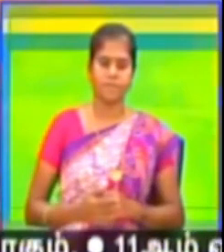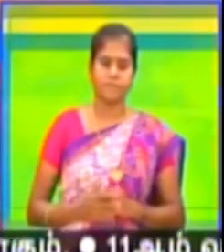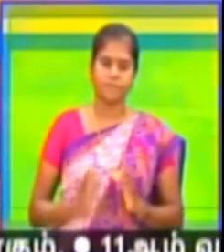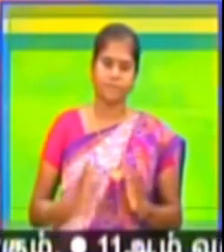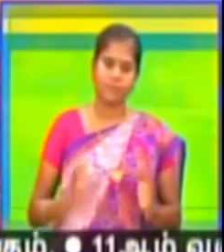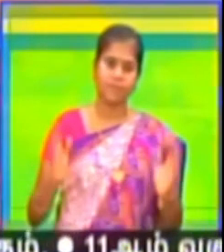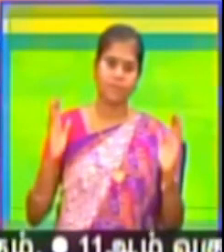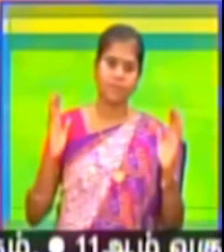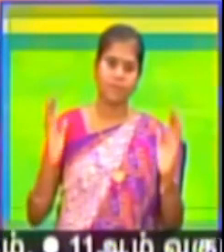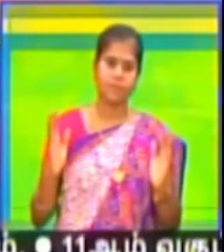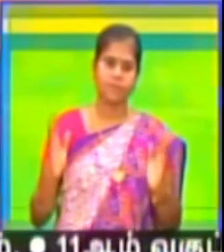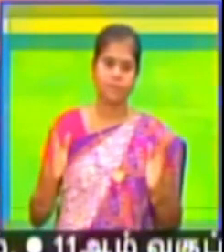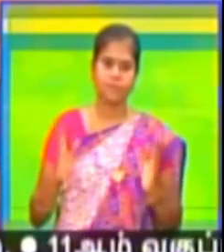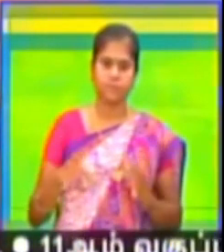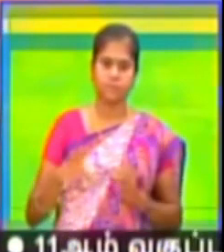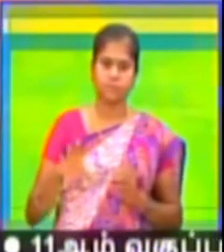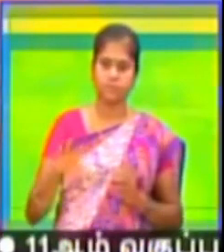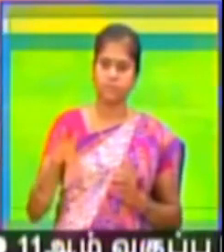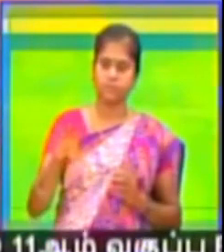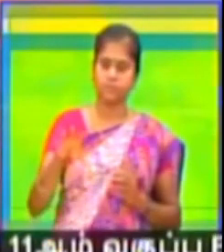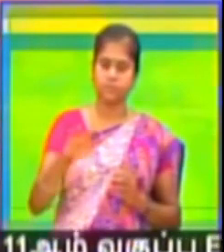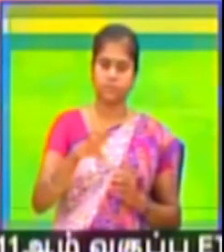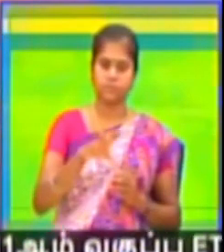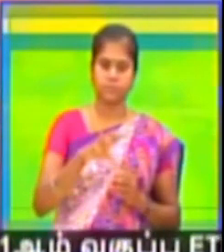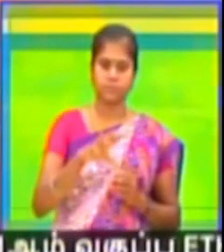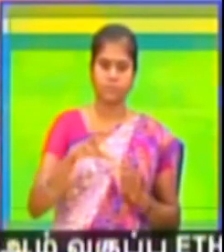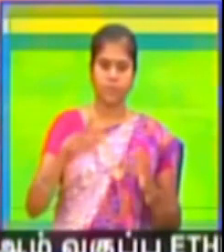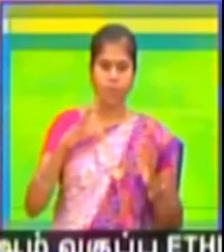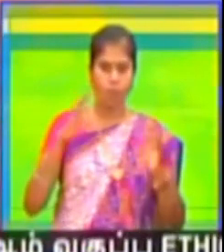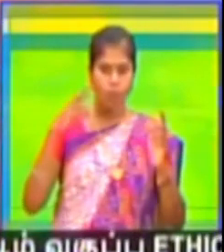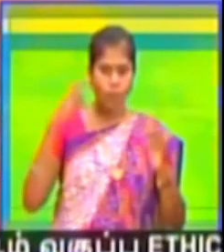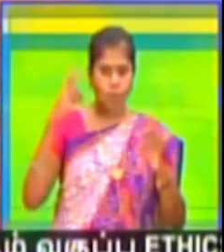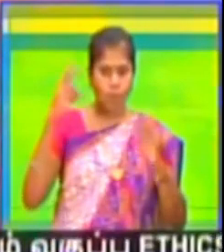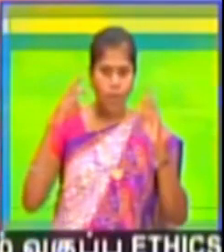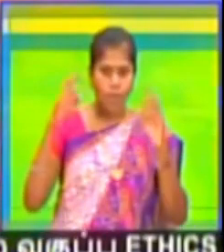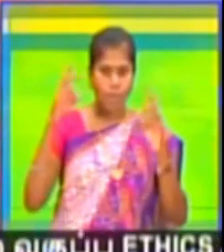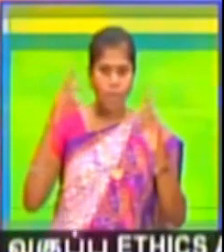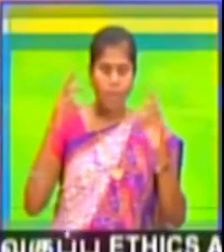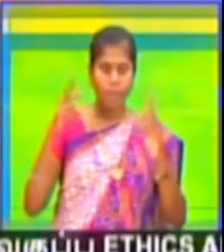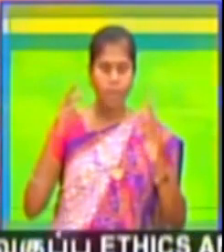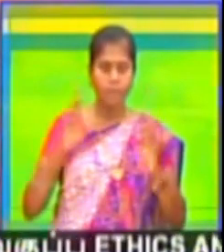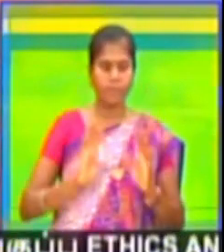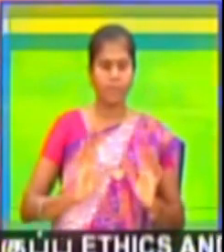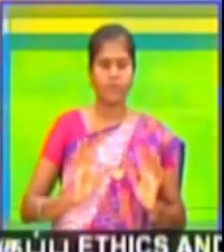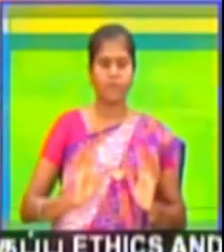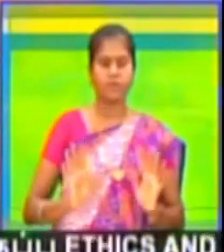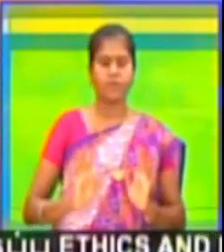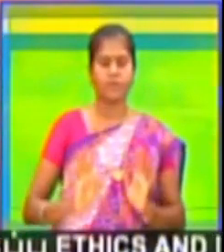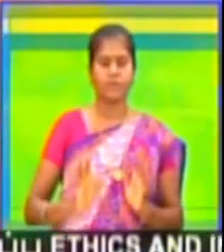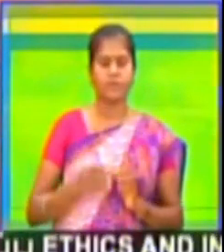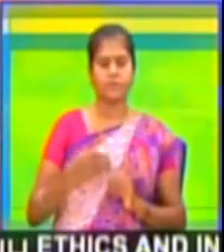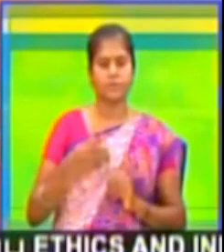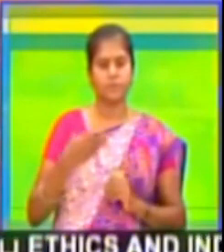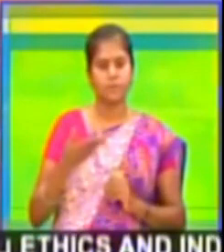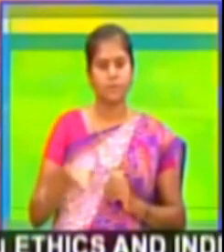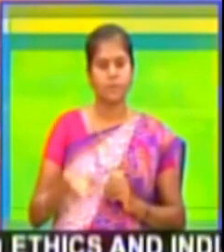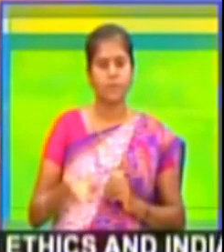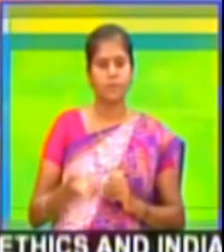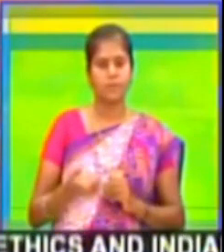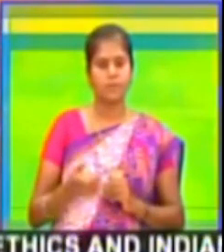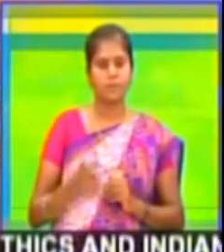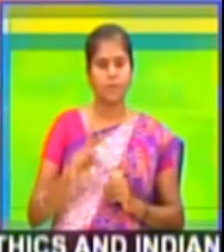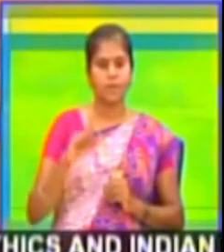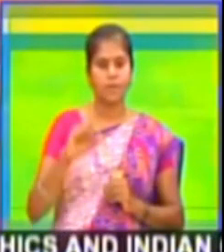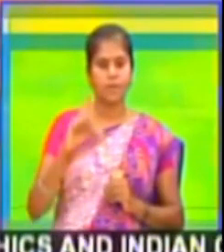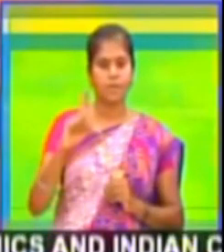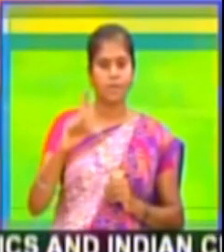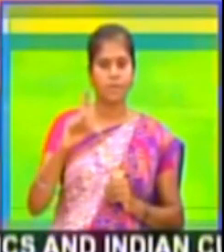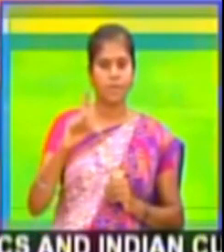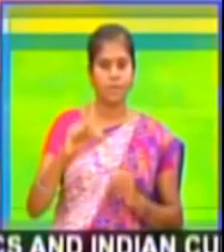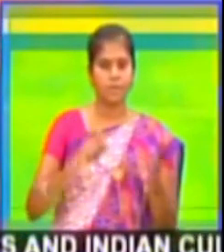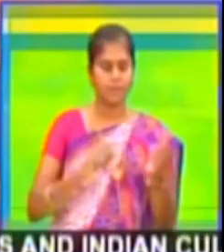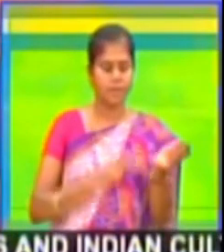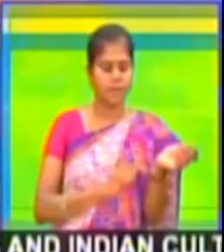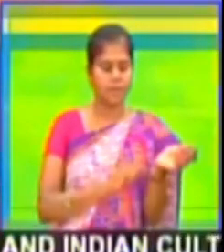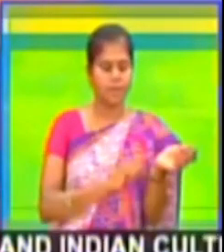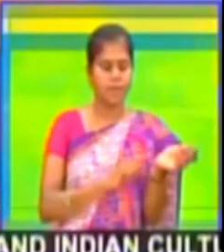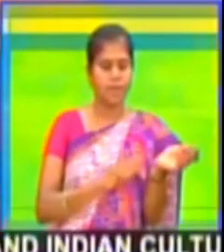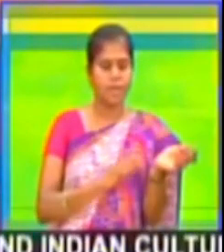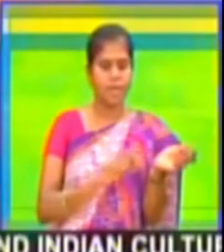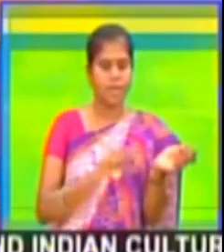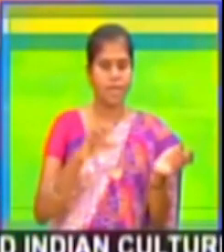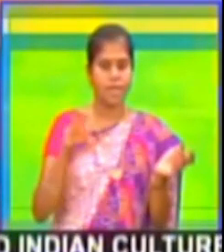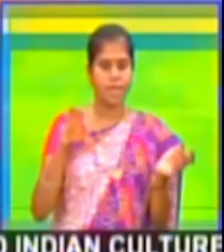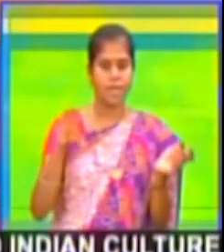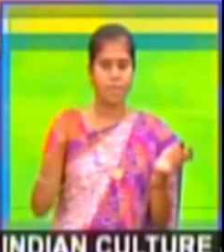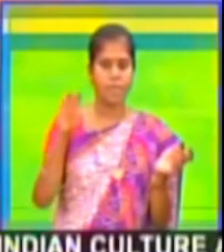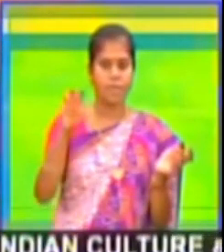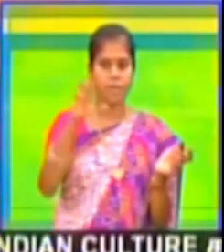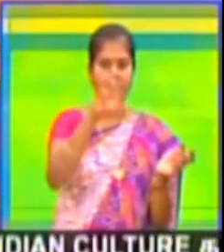காணப்படுறதுனால என்ன செய்கிறாங்க, குழப்பங்கள் ஏற்படக்கூடாது அப்படிங்கிறதுக்காக 7 நேர மண்டலங்களாக பிரித்து